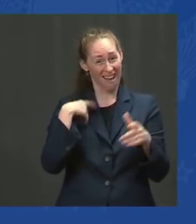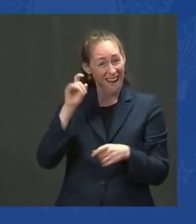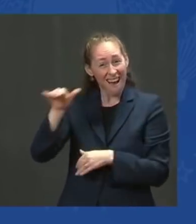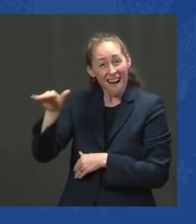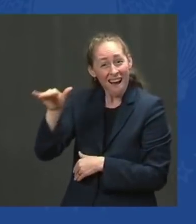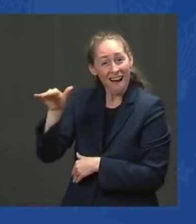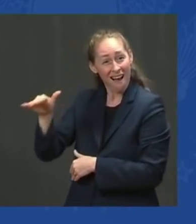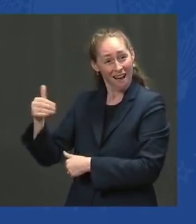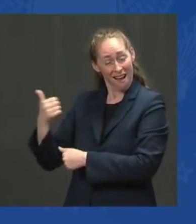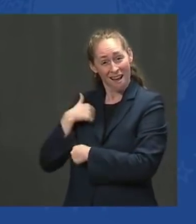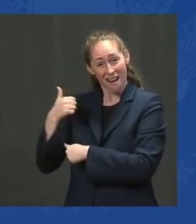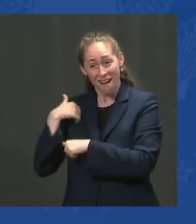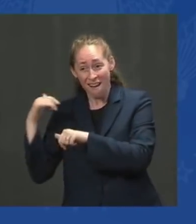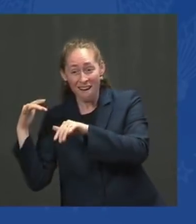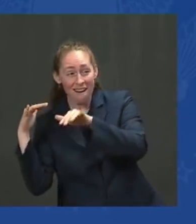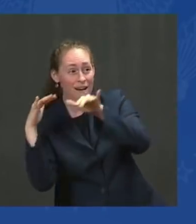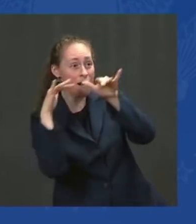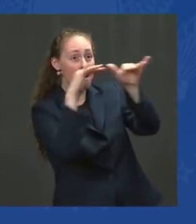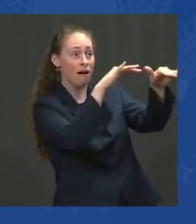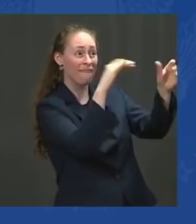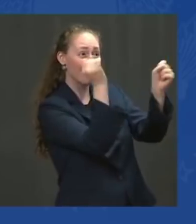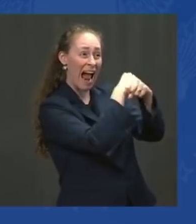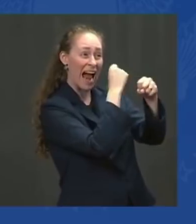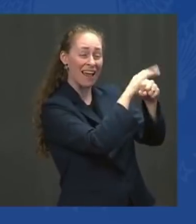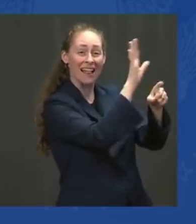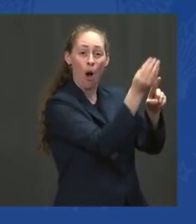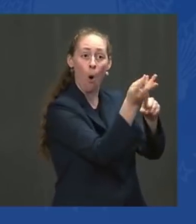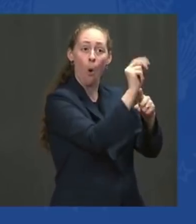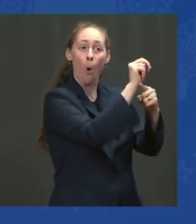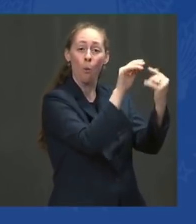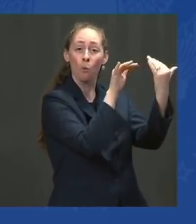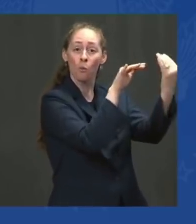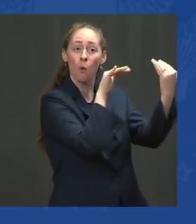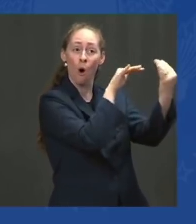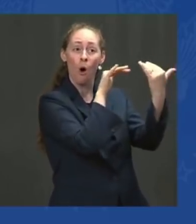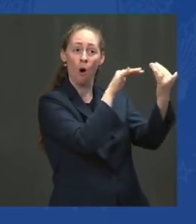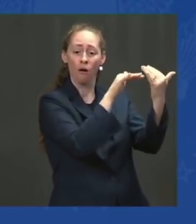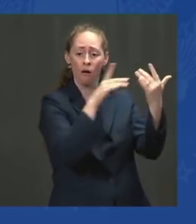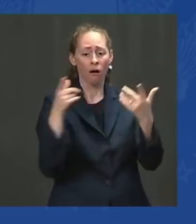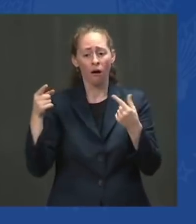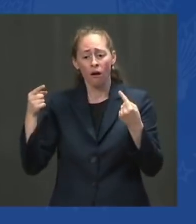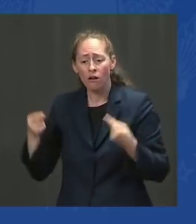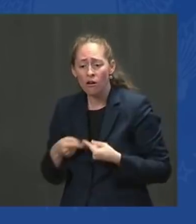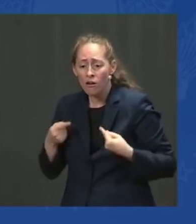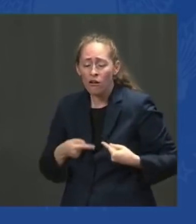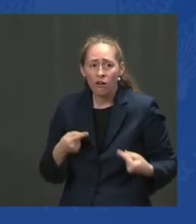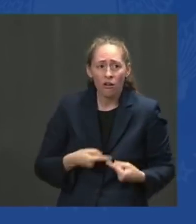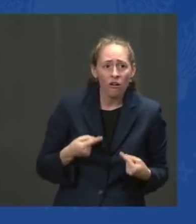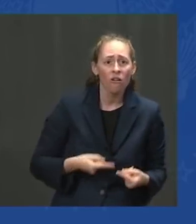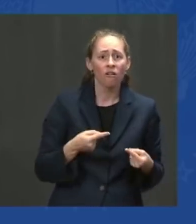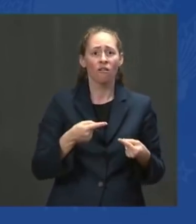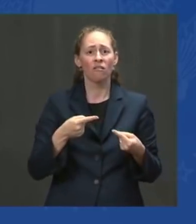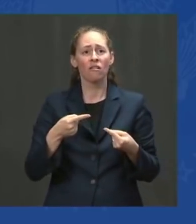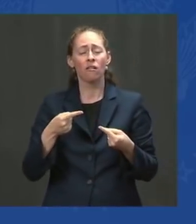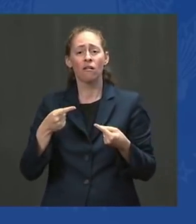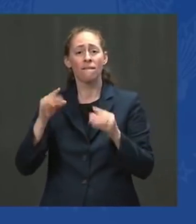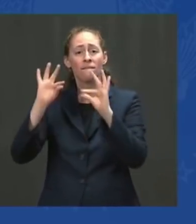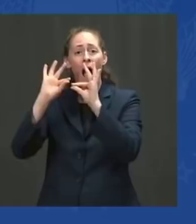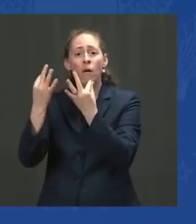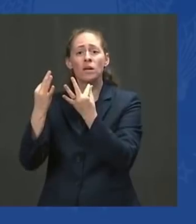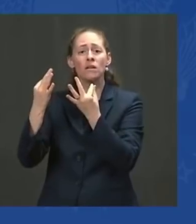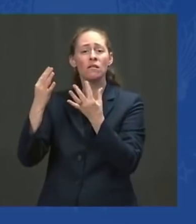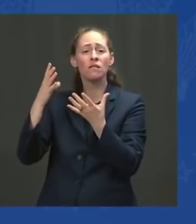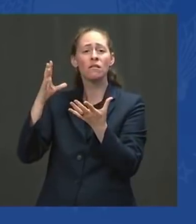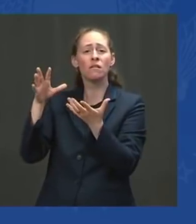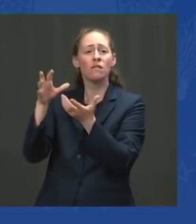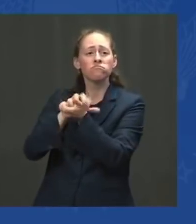吧啊，更何况塔利班啊还给自己啊私相授受底下许诺了种种的好处，那当然啊更